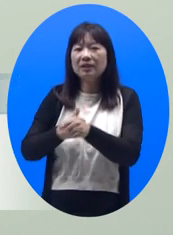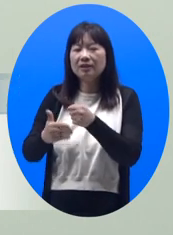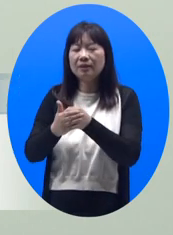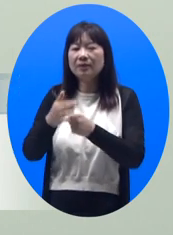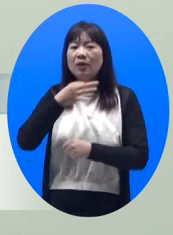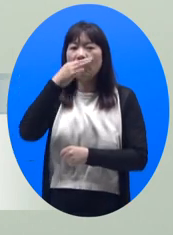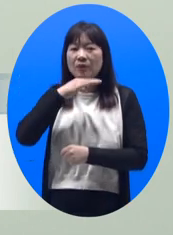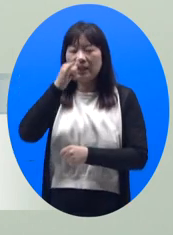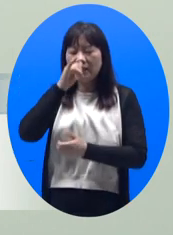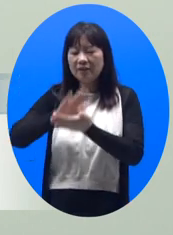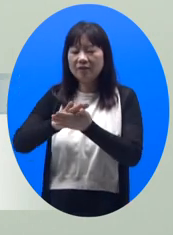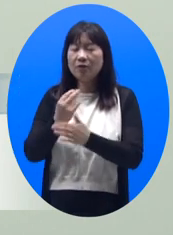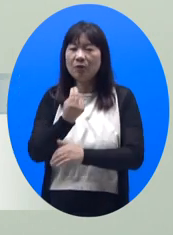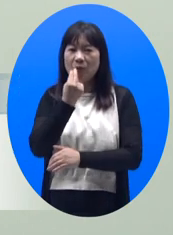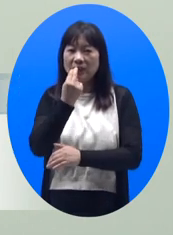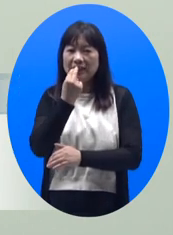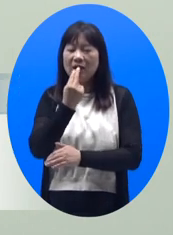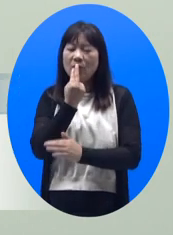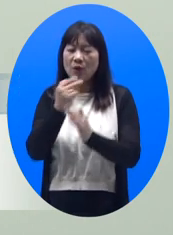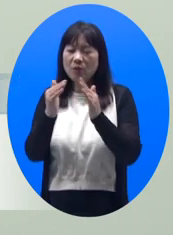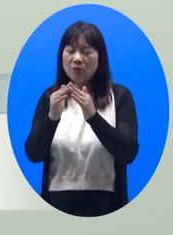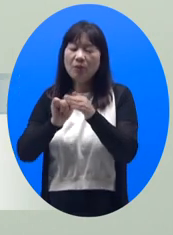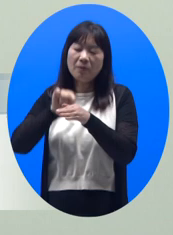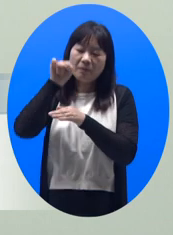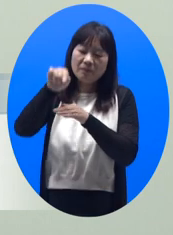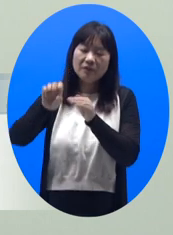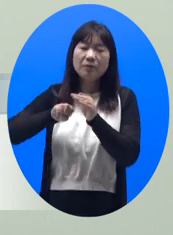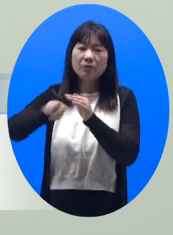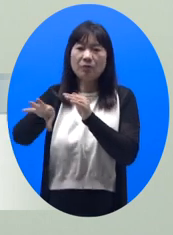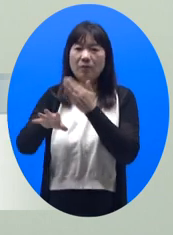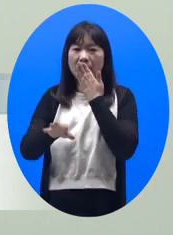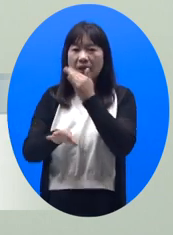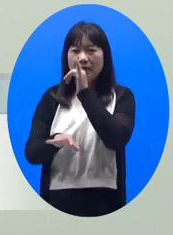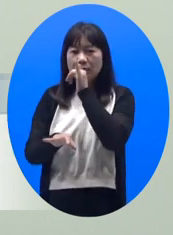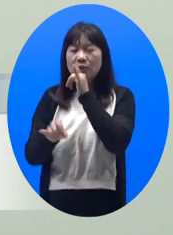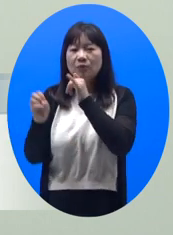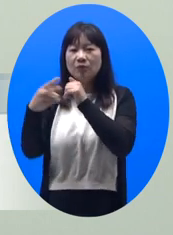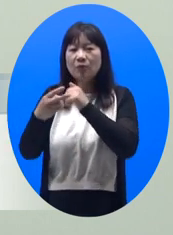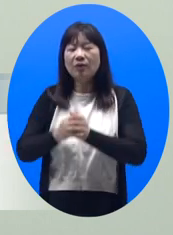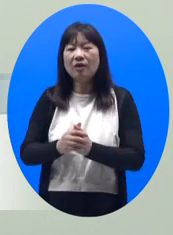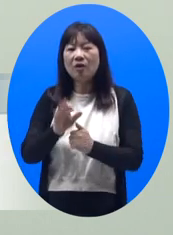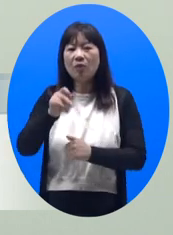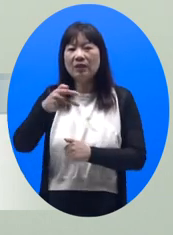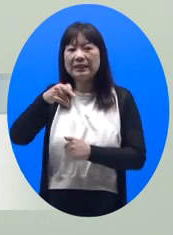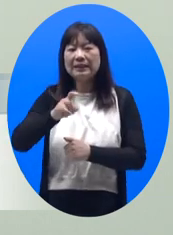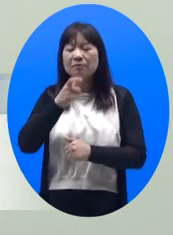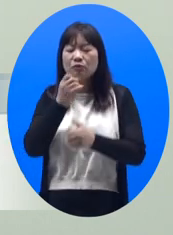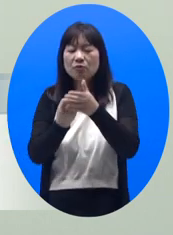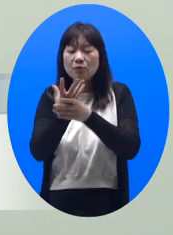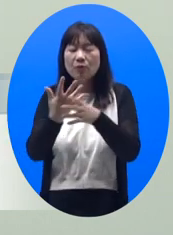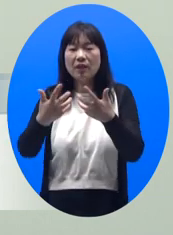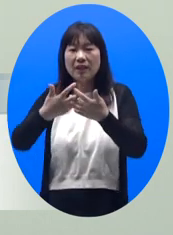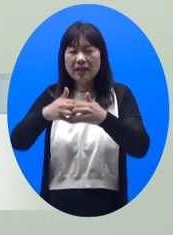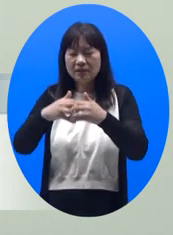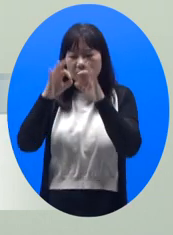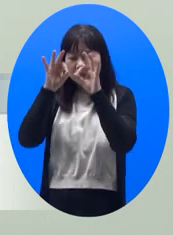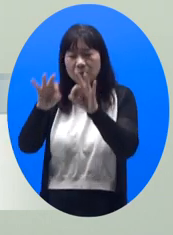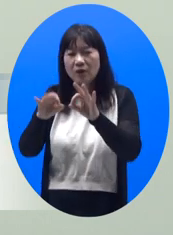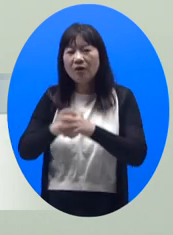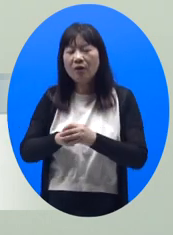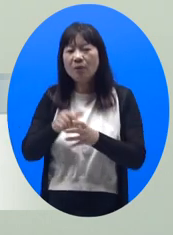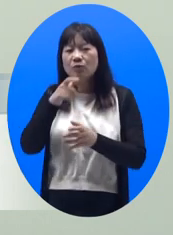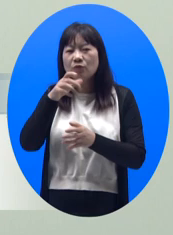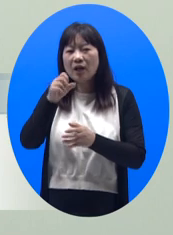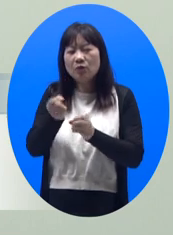이제 뜨거운 공기를 하우스 외부로 배출을 시켜주고요. 더불어서 이제 원심 가습기는 그